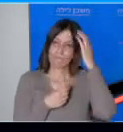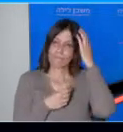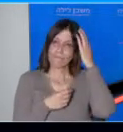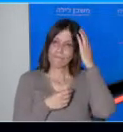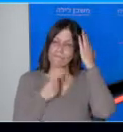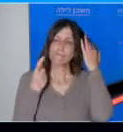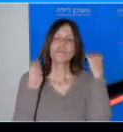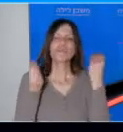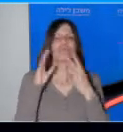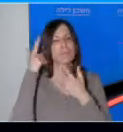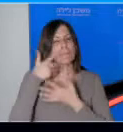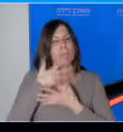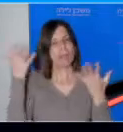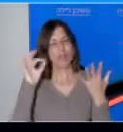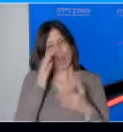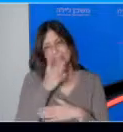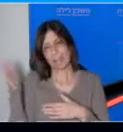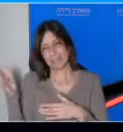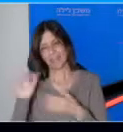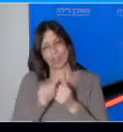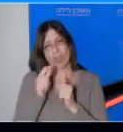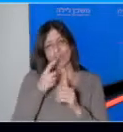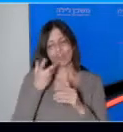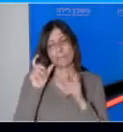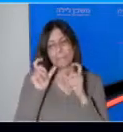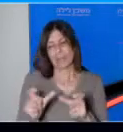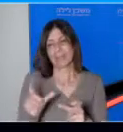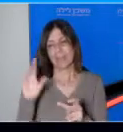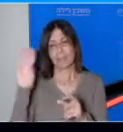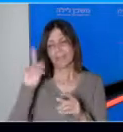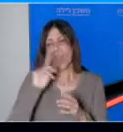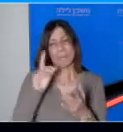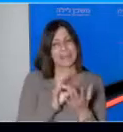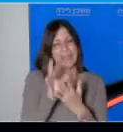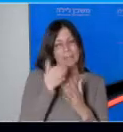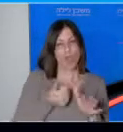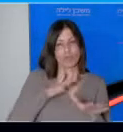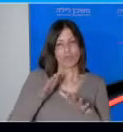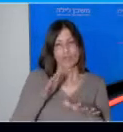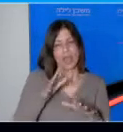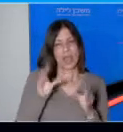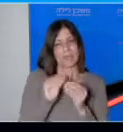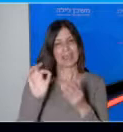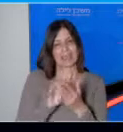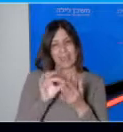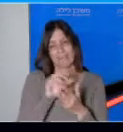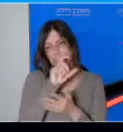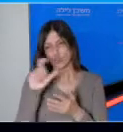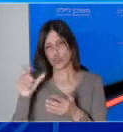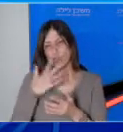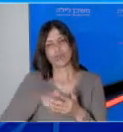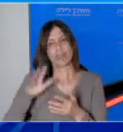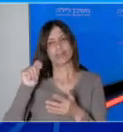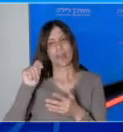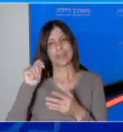זה הטיעון הכי פופולרי של הימין, או של מי שיוצא להגנתו של נתניהו, לא מדיחים ראש ממשלה באמצעות כתב אישום, אז אני רוצה שתמי תענה